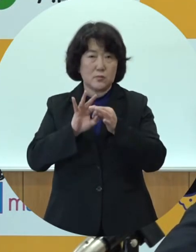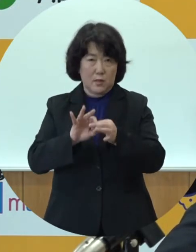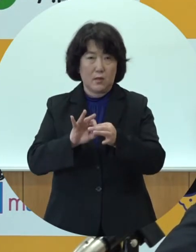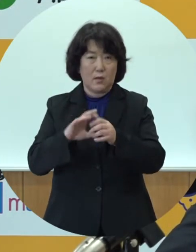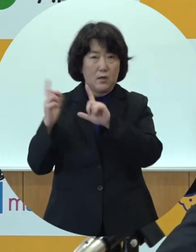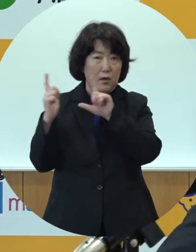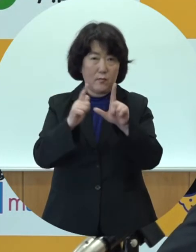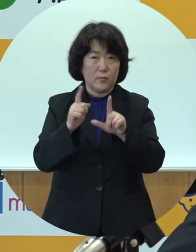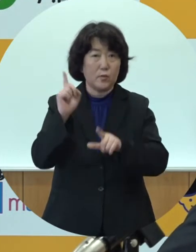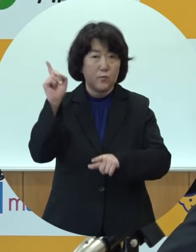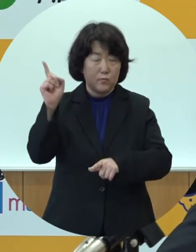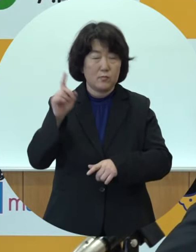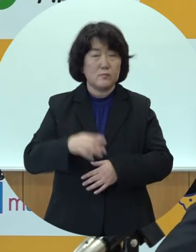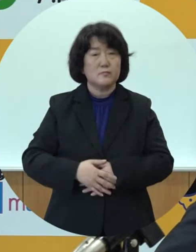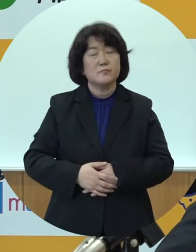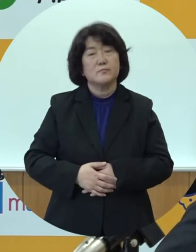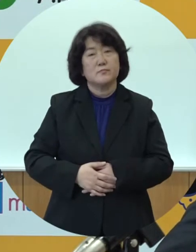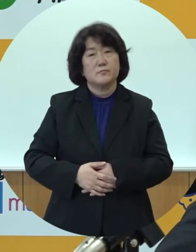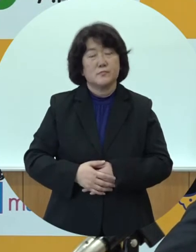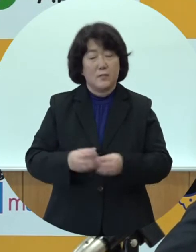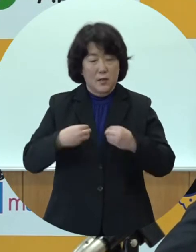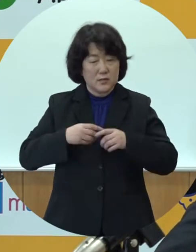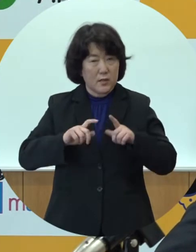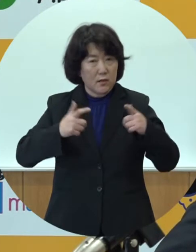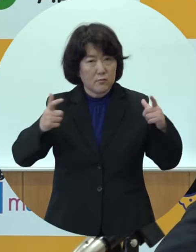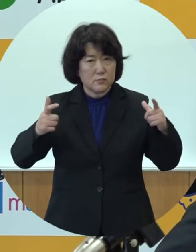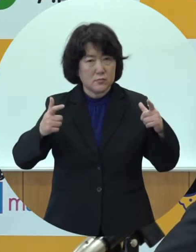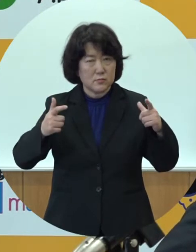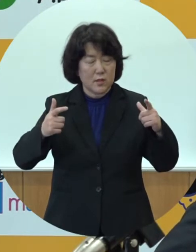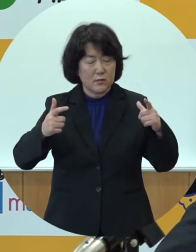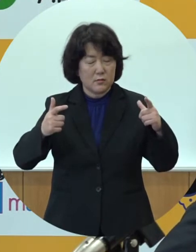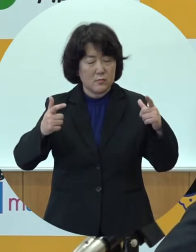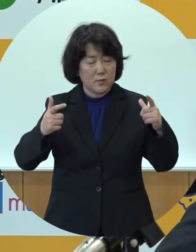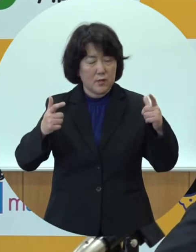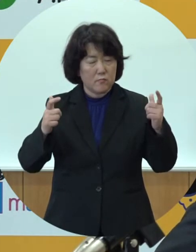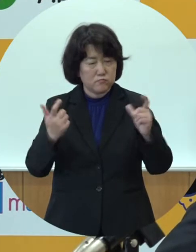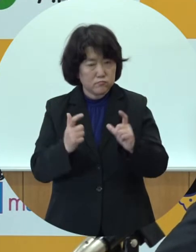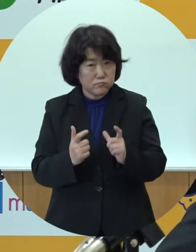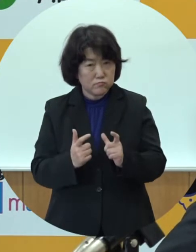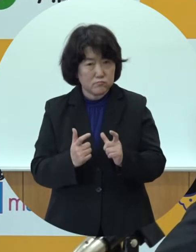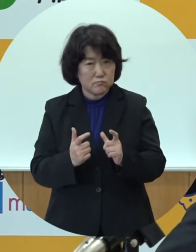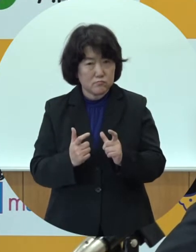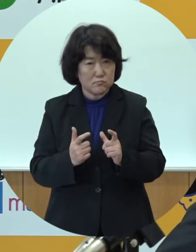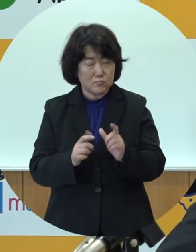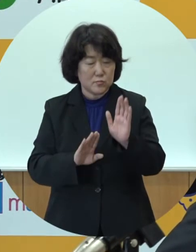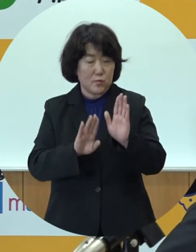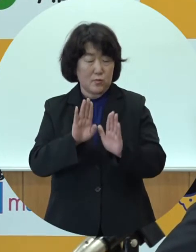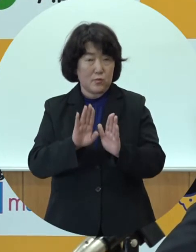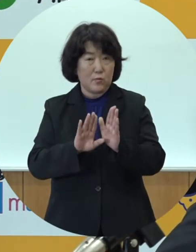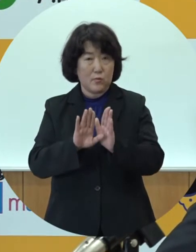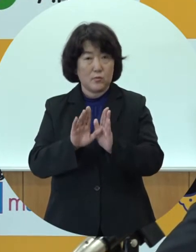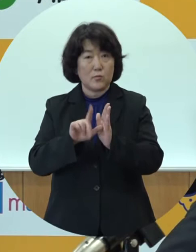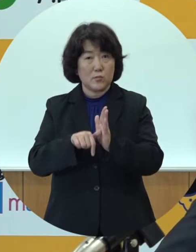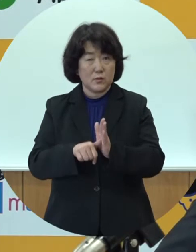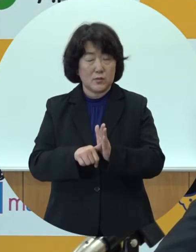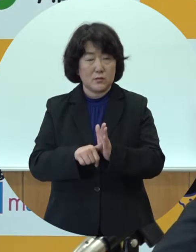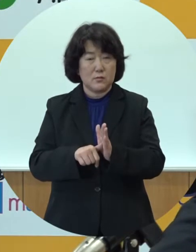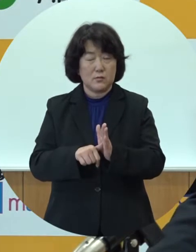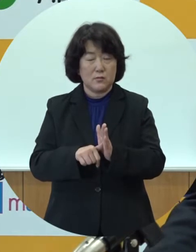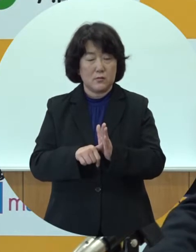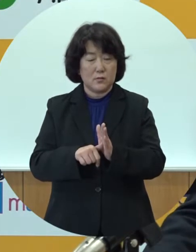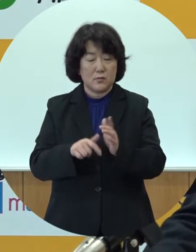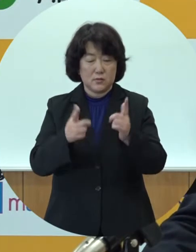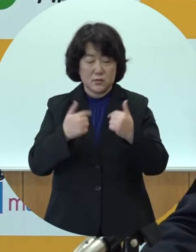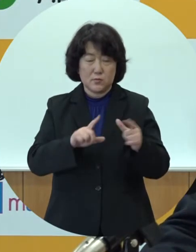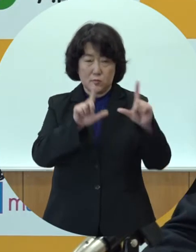。感染拡大と収束とが反復する中、日常生活や社会